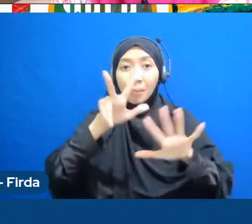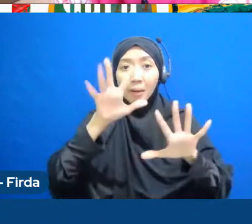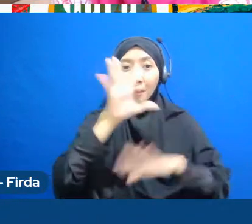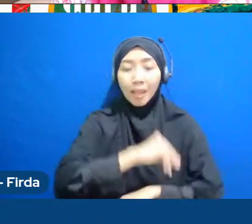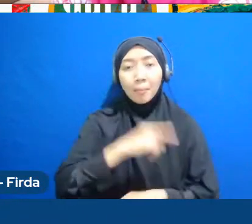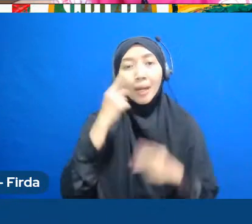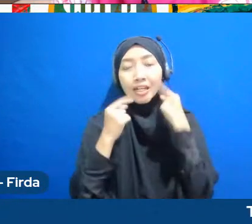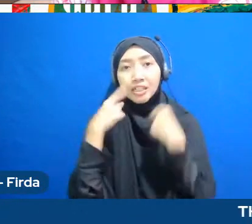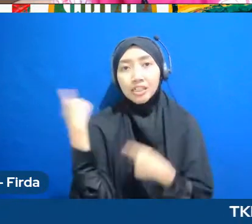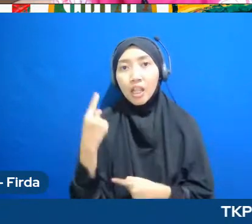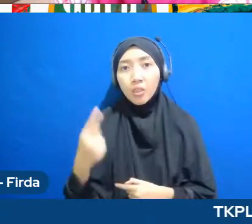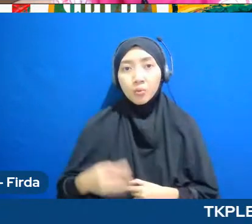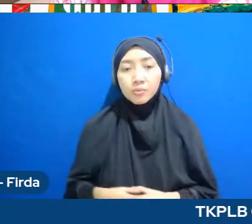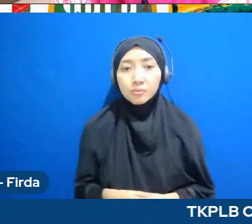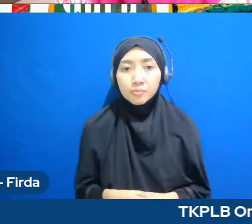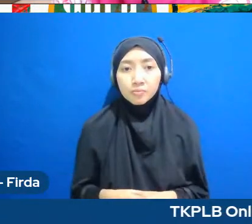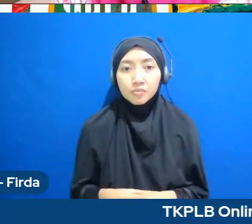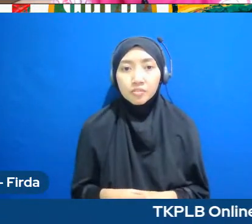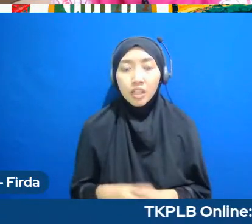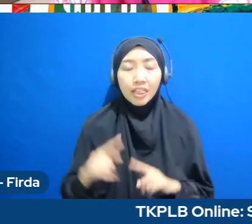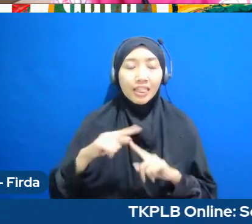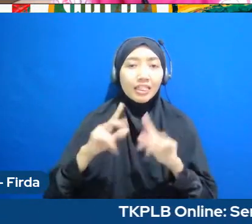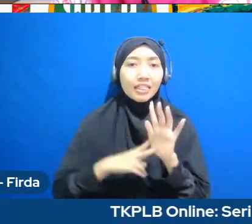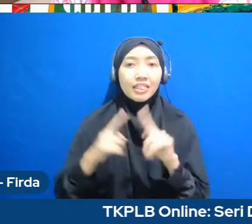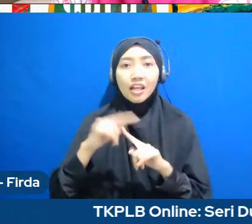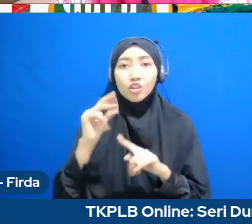nangis. Tantrum gak kalau karuan.